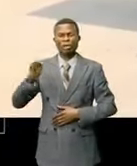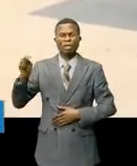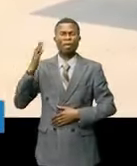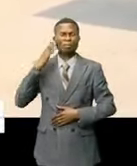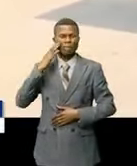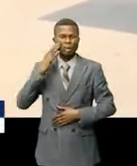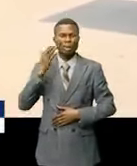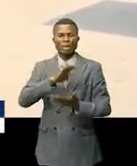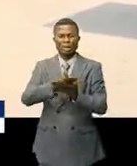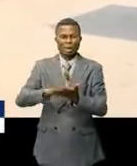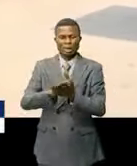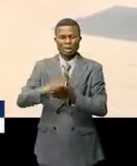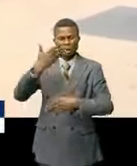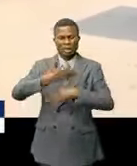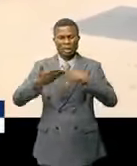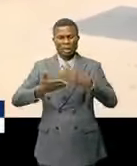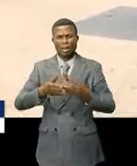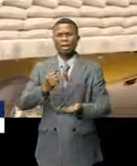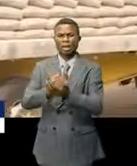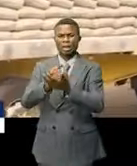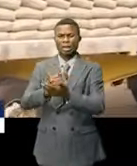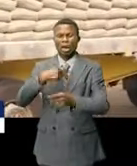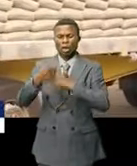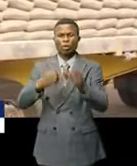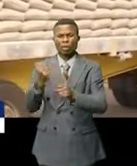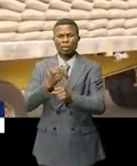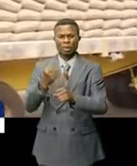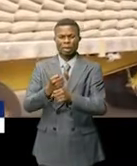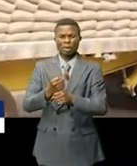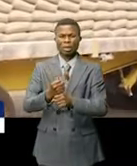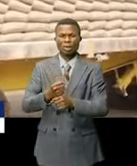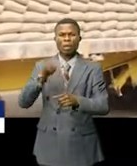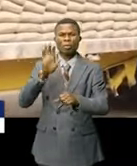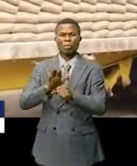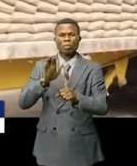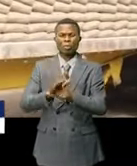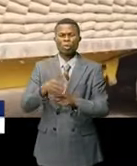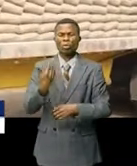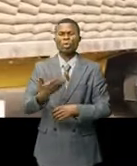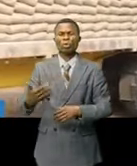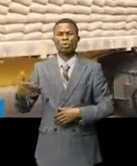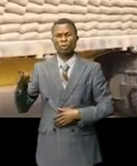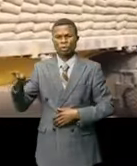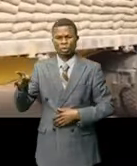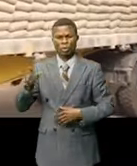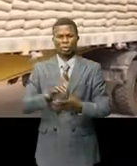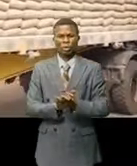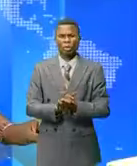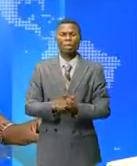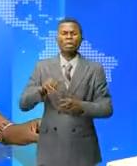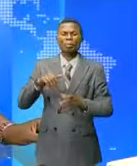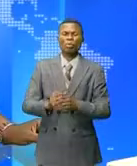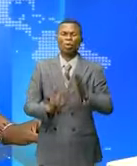ces ciments permettront à la province de lancer les travaux de construction de plusieurs ouvrages sur fonds propres de la